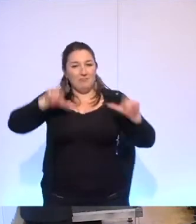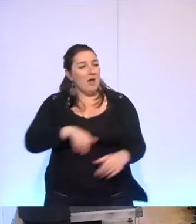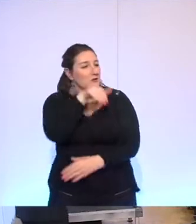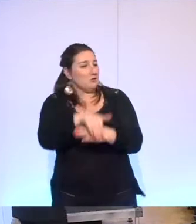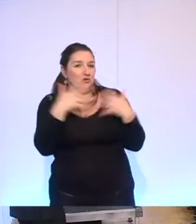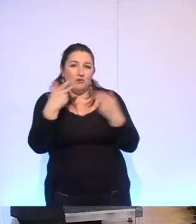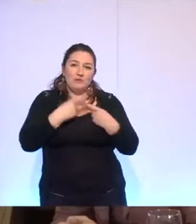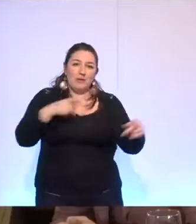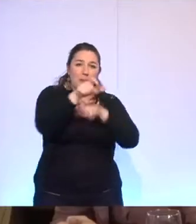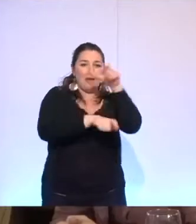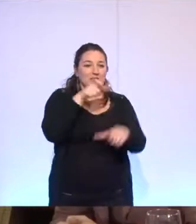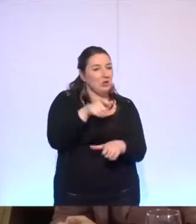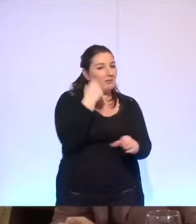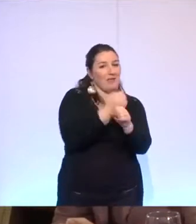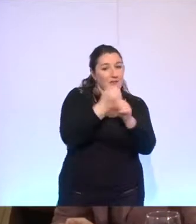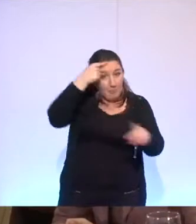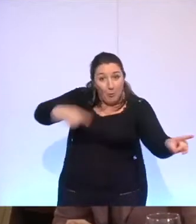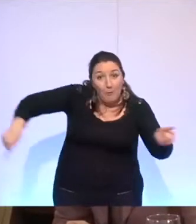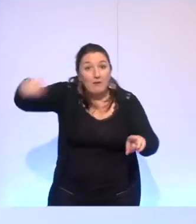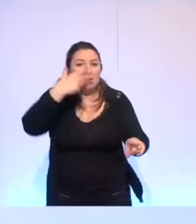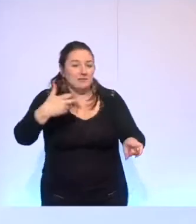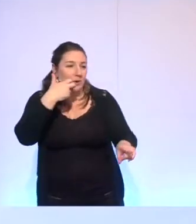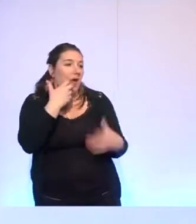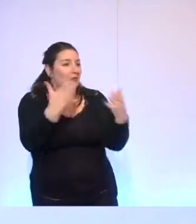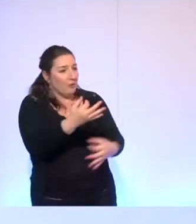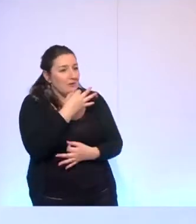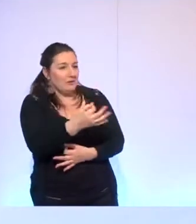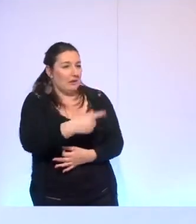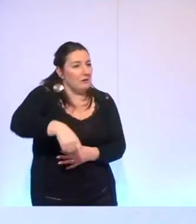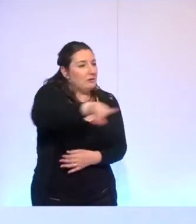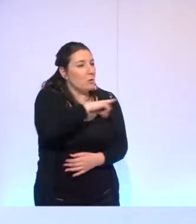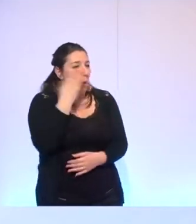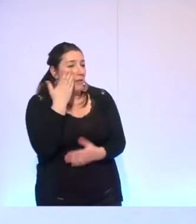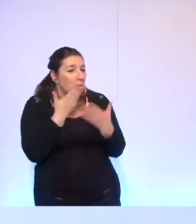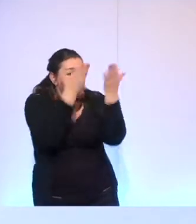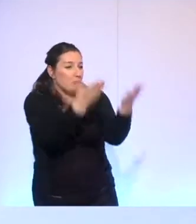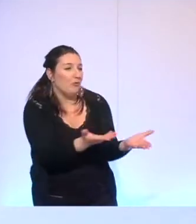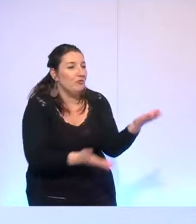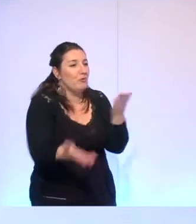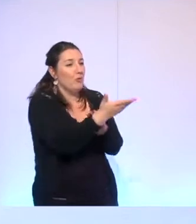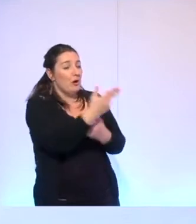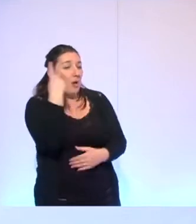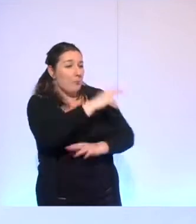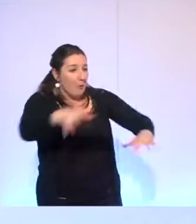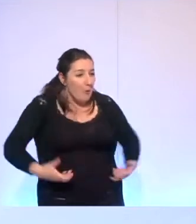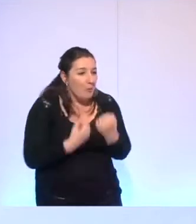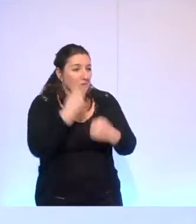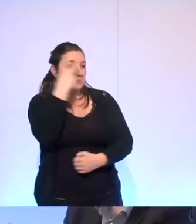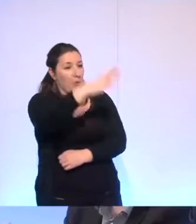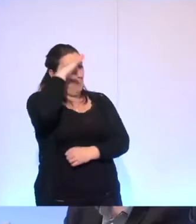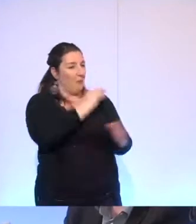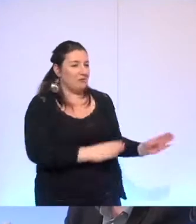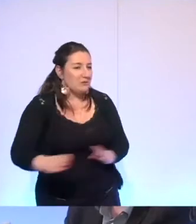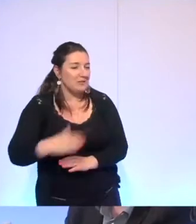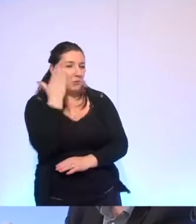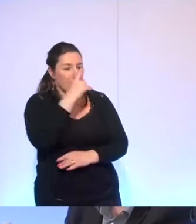des habitants et de la ville que nous aurons besoin d'eux, de leur conscience, de leur professionnalisme pour innover, pour ouvrir la mairie,